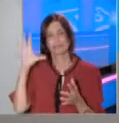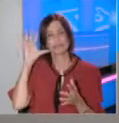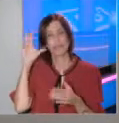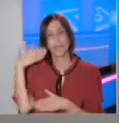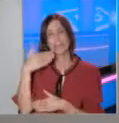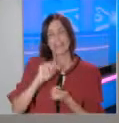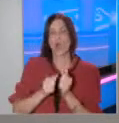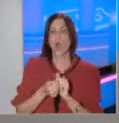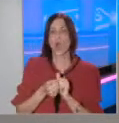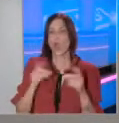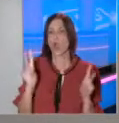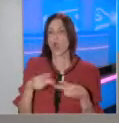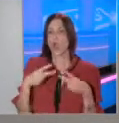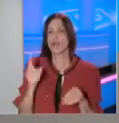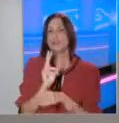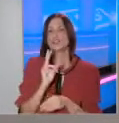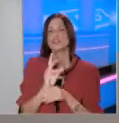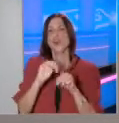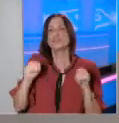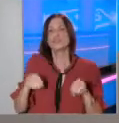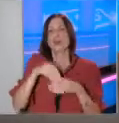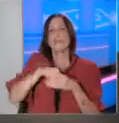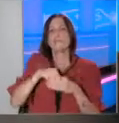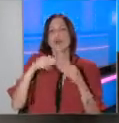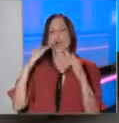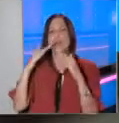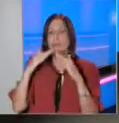מאי יכולת לשמור את המשפחה בתוך הבית.